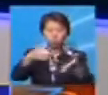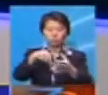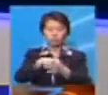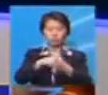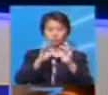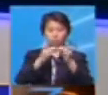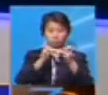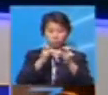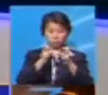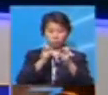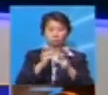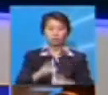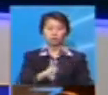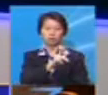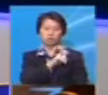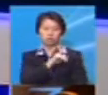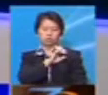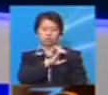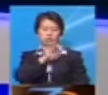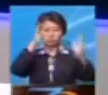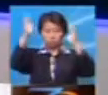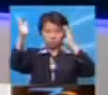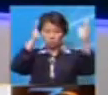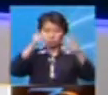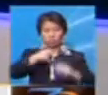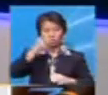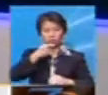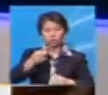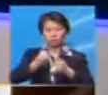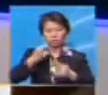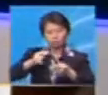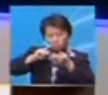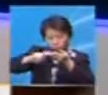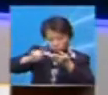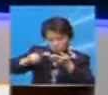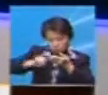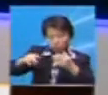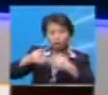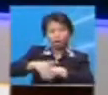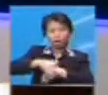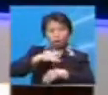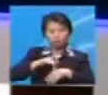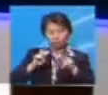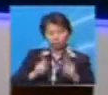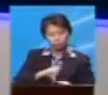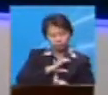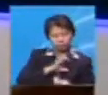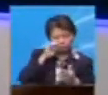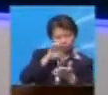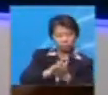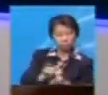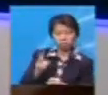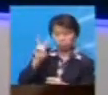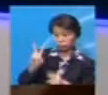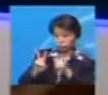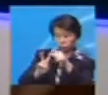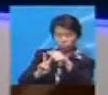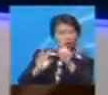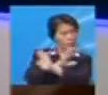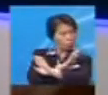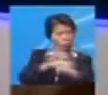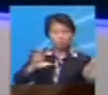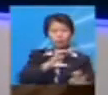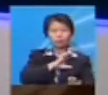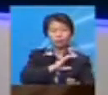sosial. Ketua Polis Negara Tan Sri Khalid Abu Bakar berkata hasil pemeriksaan awal, pihaknya percaya suspek bukan anggota polis